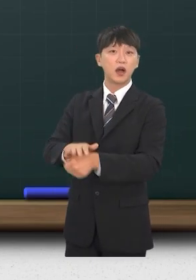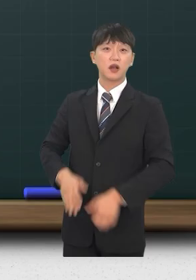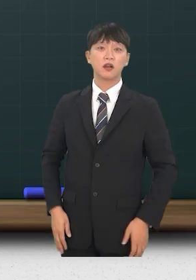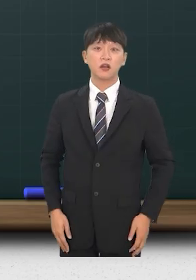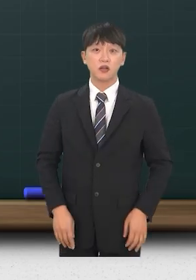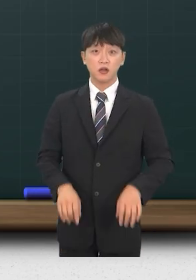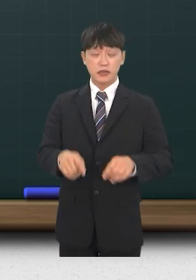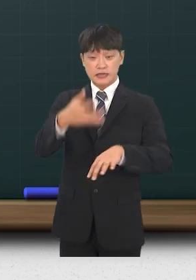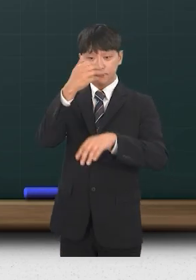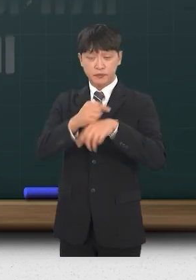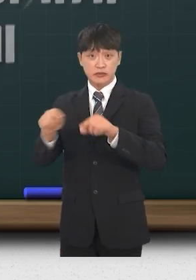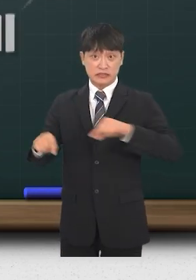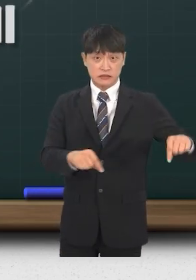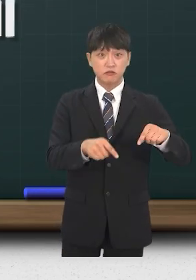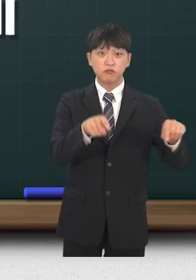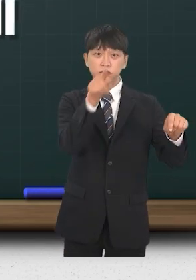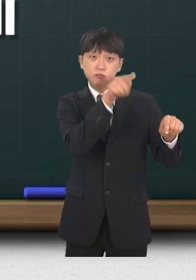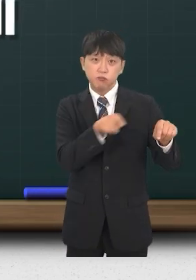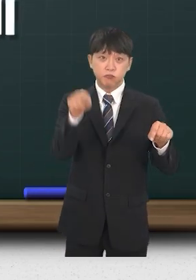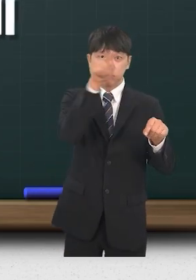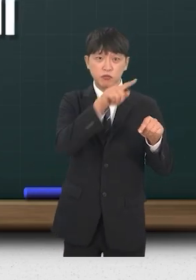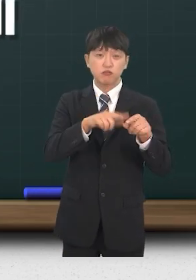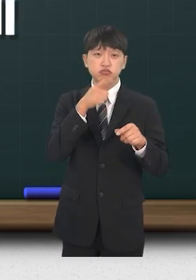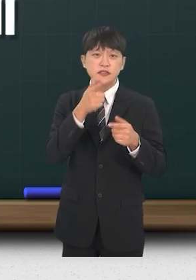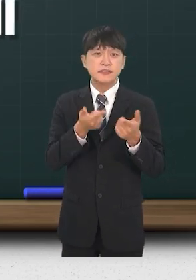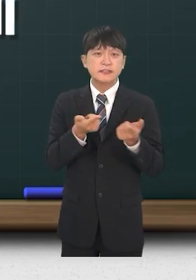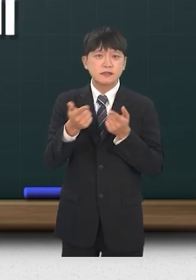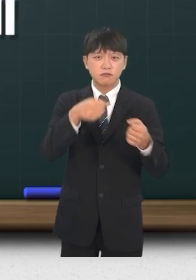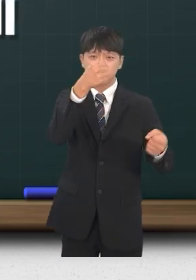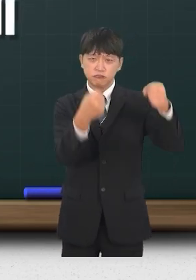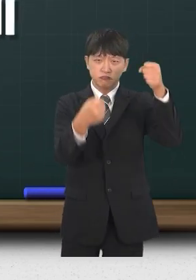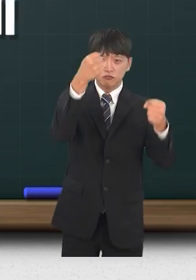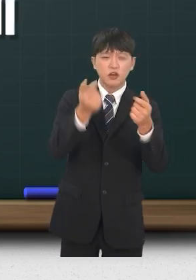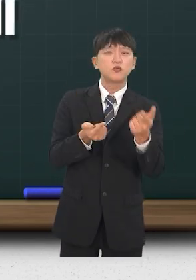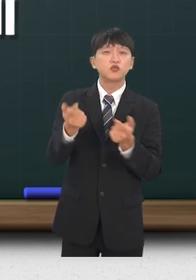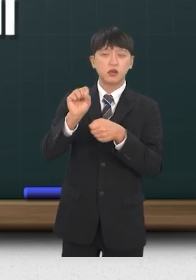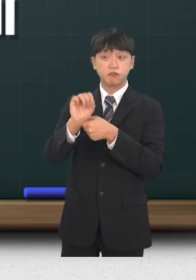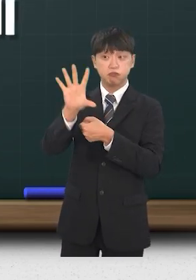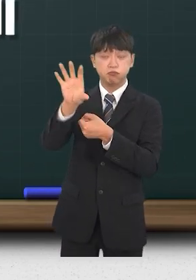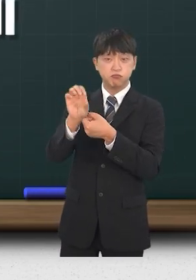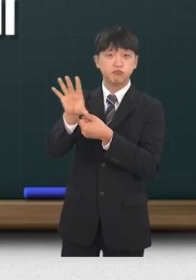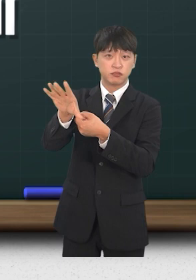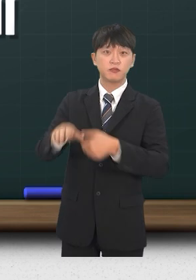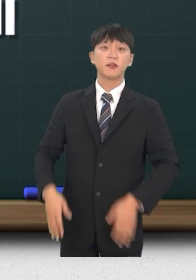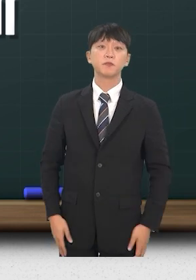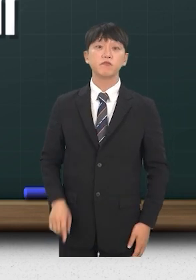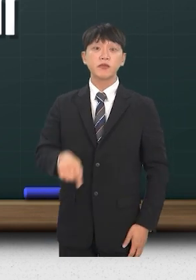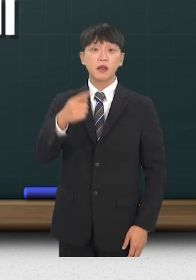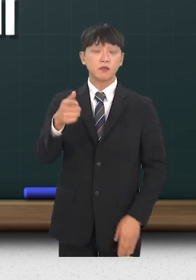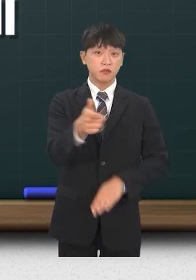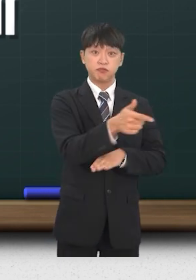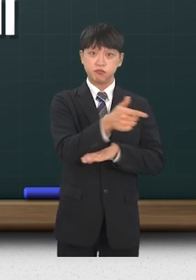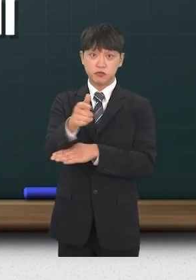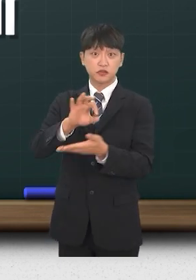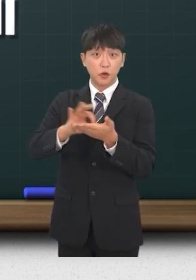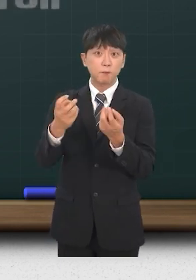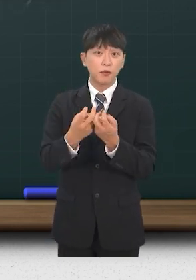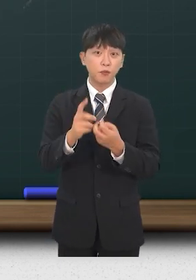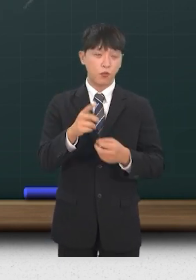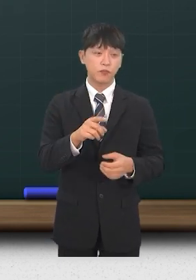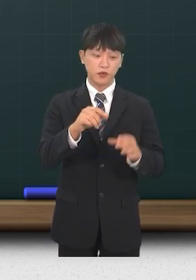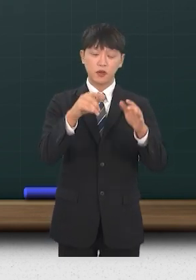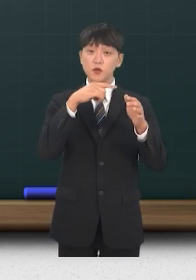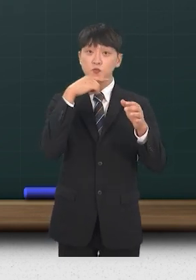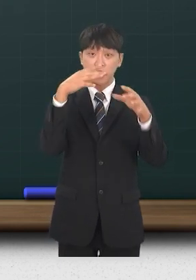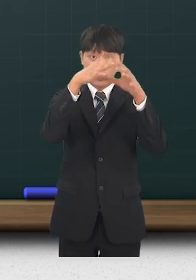후 노즐을 잡습니다. 다른 한 사람이 밸브를 돌려 물이 나오는 것을 확인 후 뛰어가서 호스를 잡는 것을 도와줍니다.